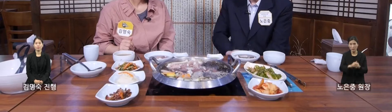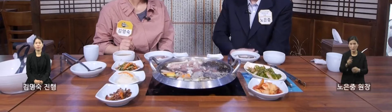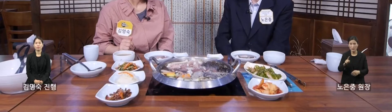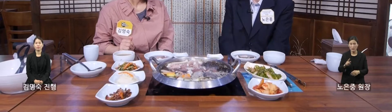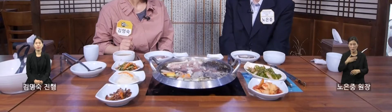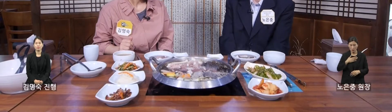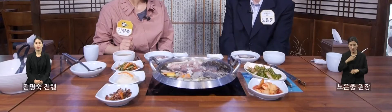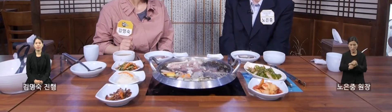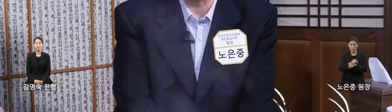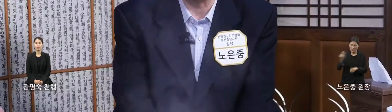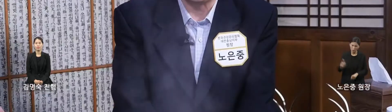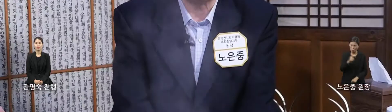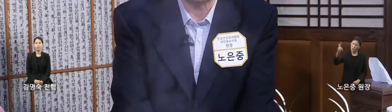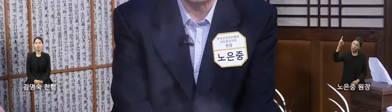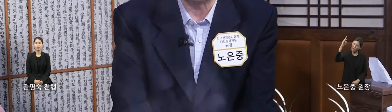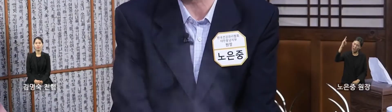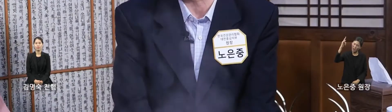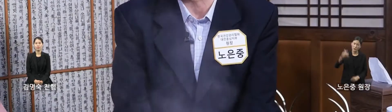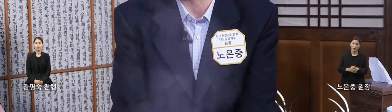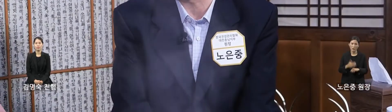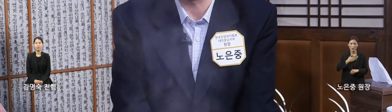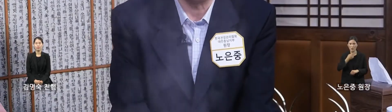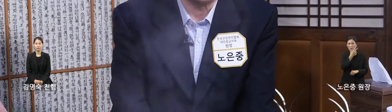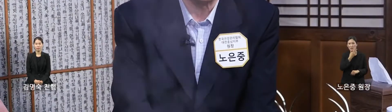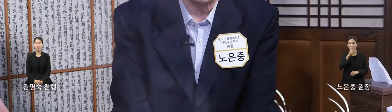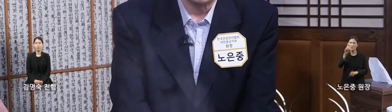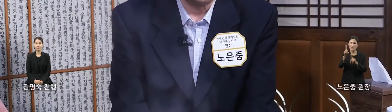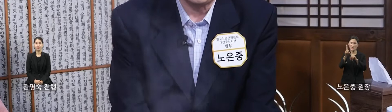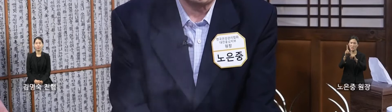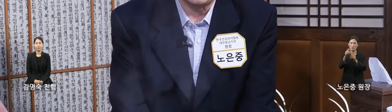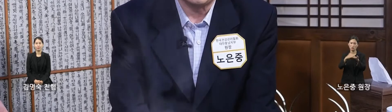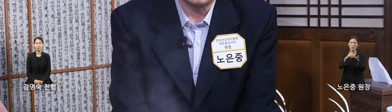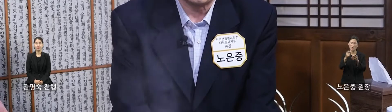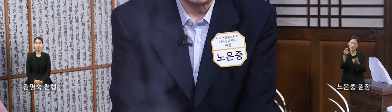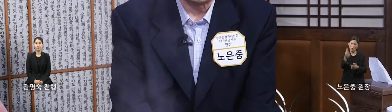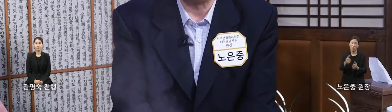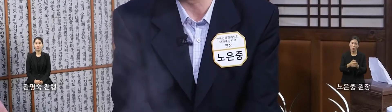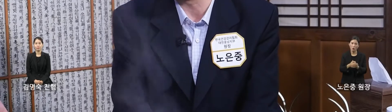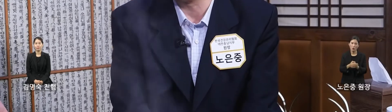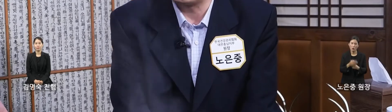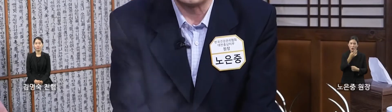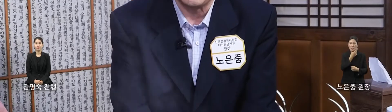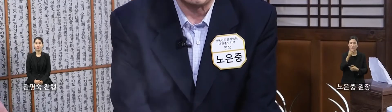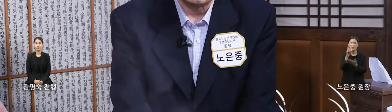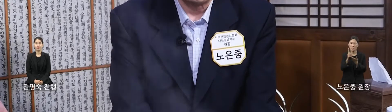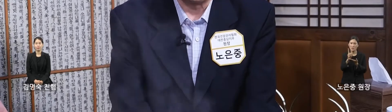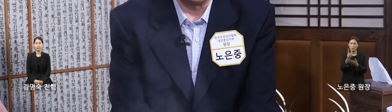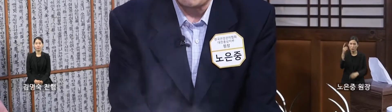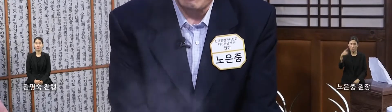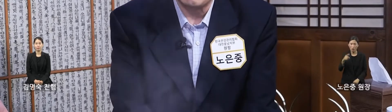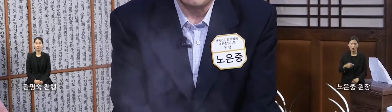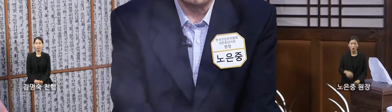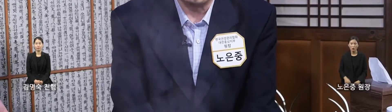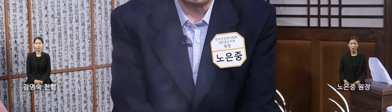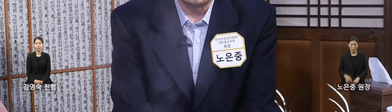때문에 검사를 해보니까 비타민 D 수치가 굉장히 낮더라고요. 그래서 비타민 D는 검증된 부분이 뭐